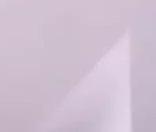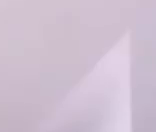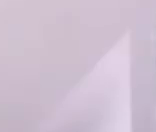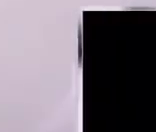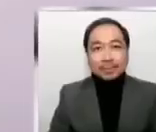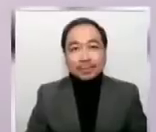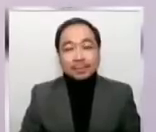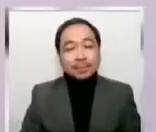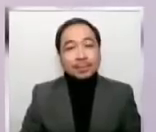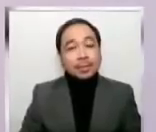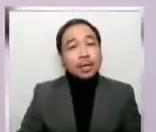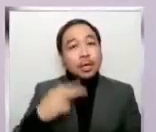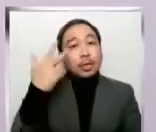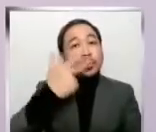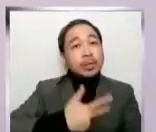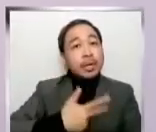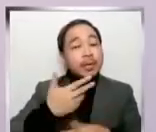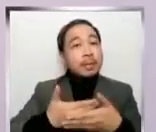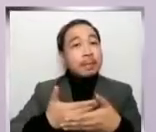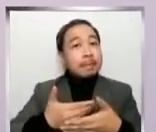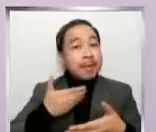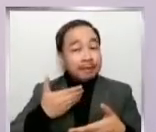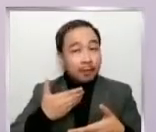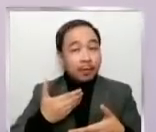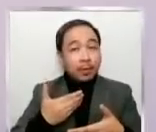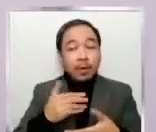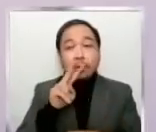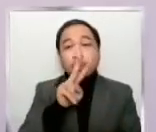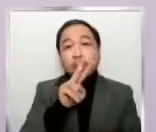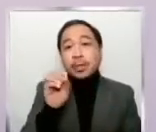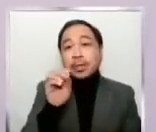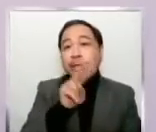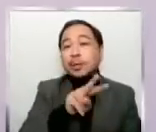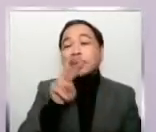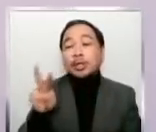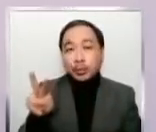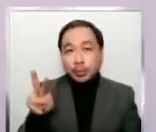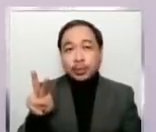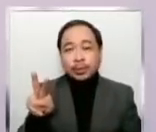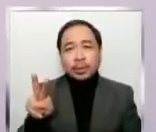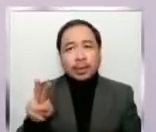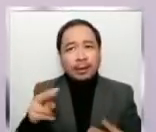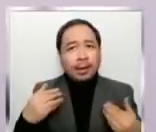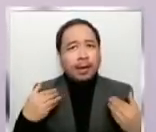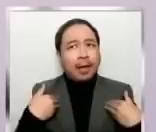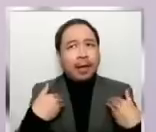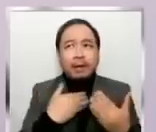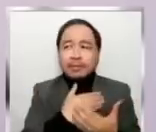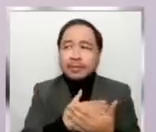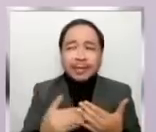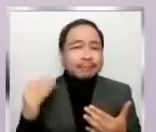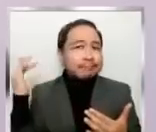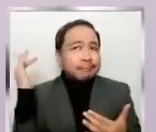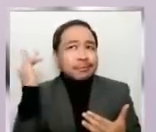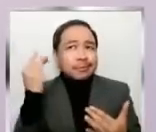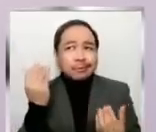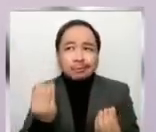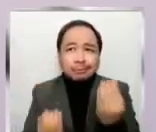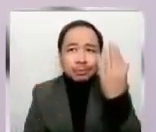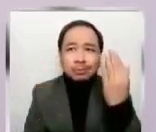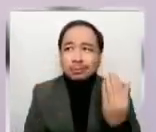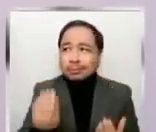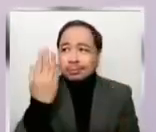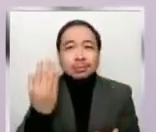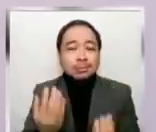Tatlong araw bago ang salubong sa 2022, may mga napuputukan na. Naghahanda ng mga ospital, lalo